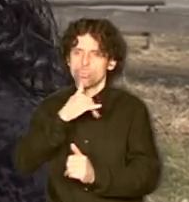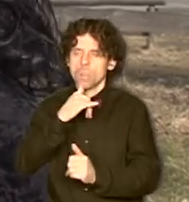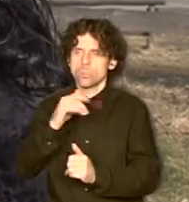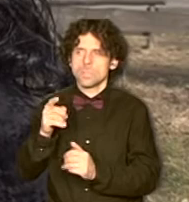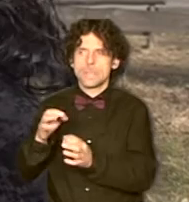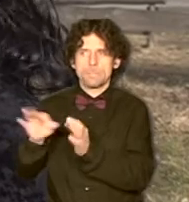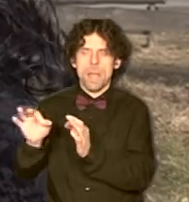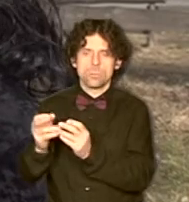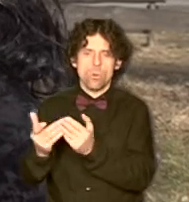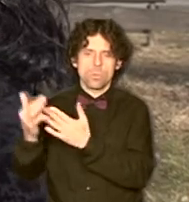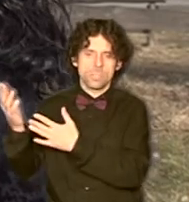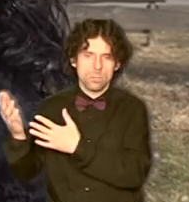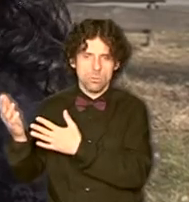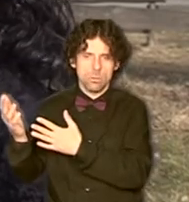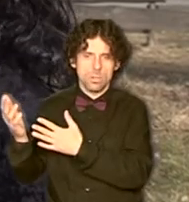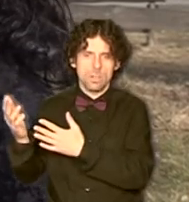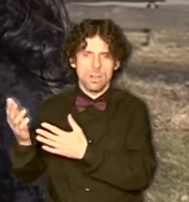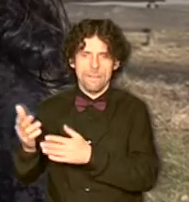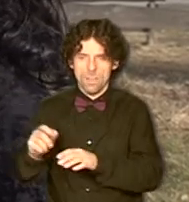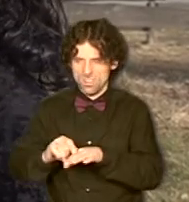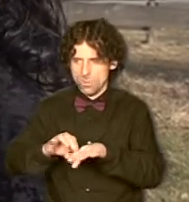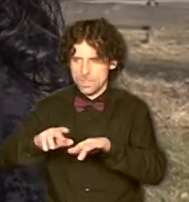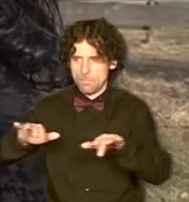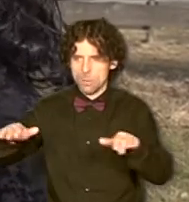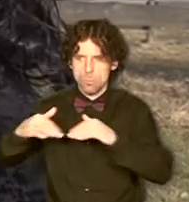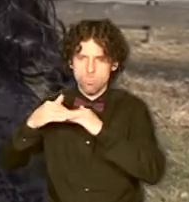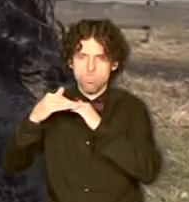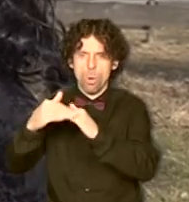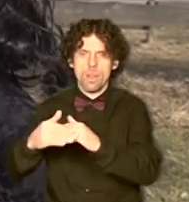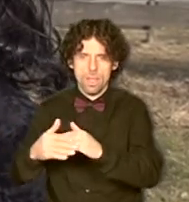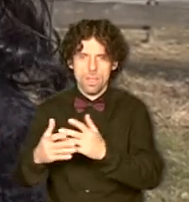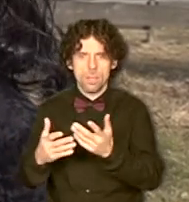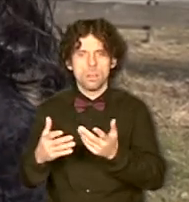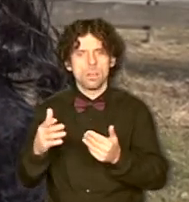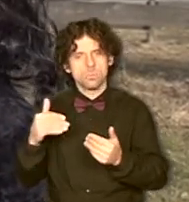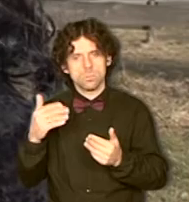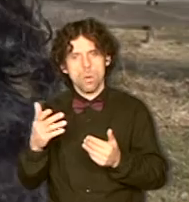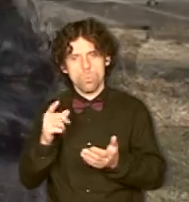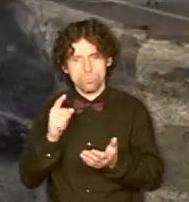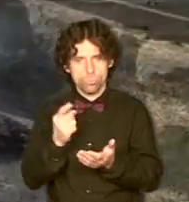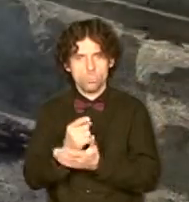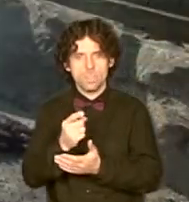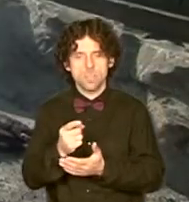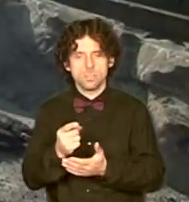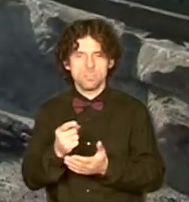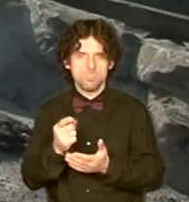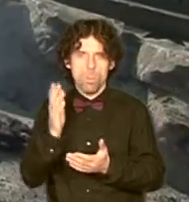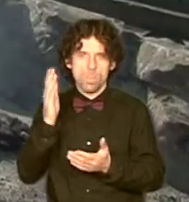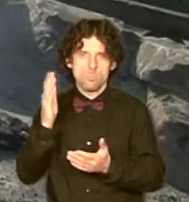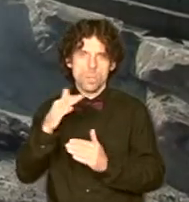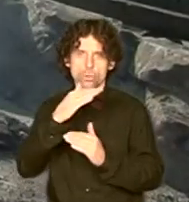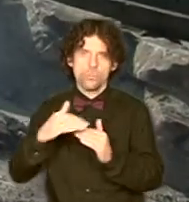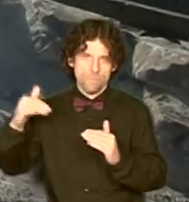po czym wziąć prochy tej kukły i rozsypać na polach, co miało dać sukces przy żniwach.